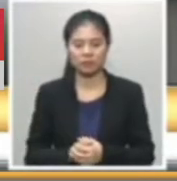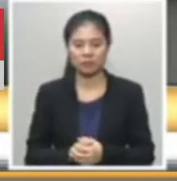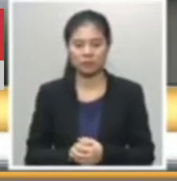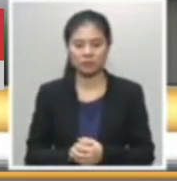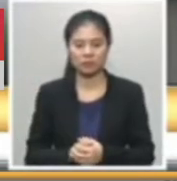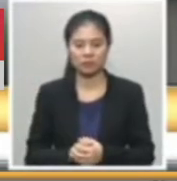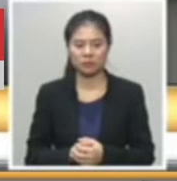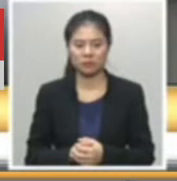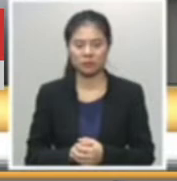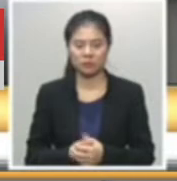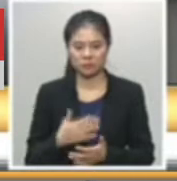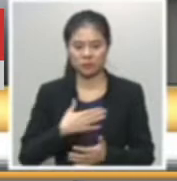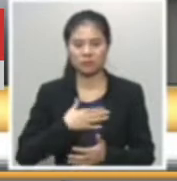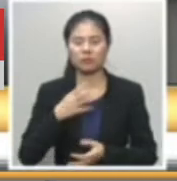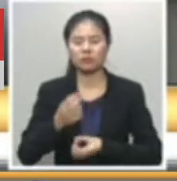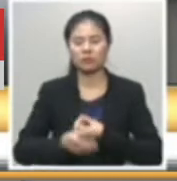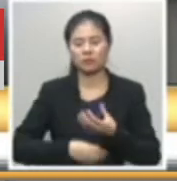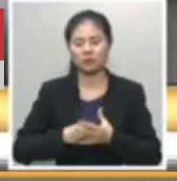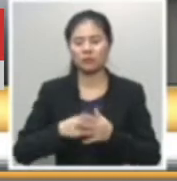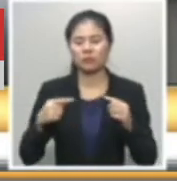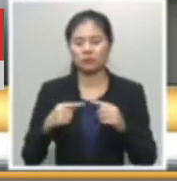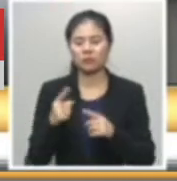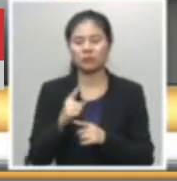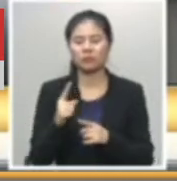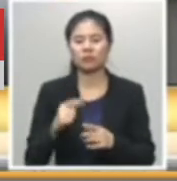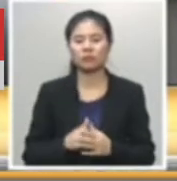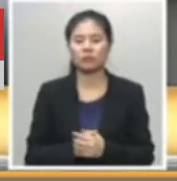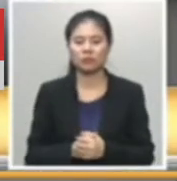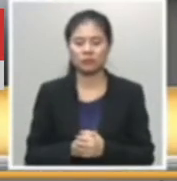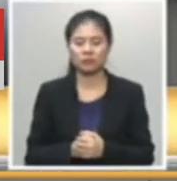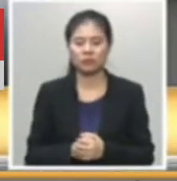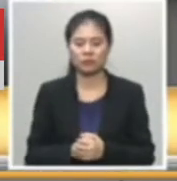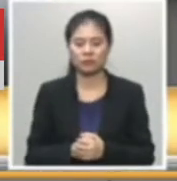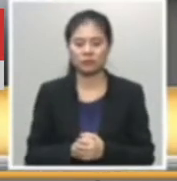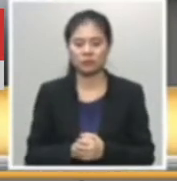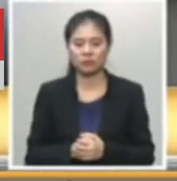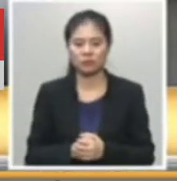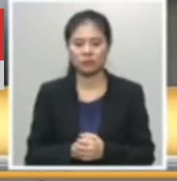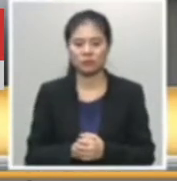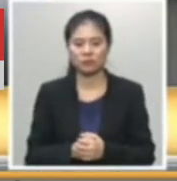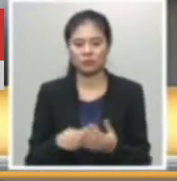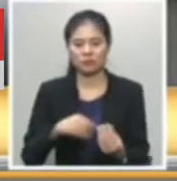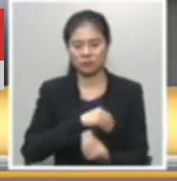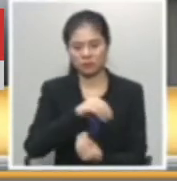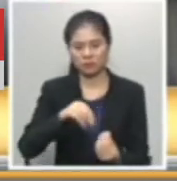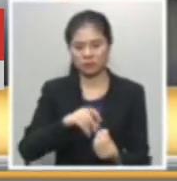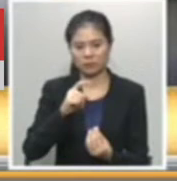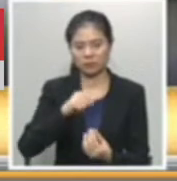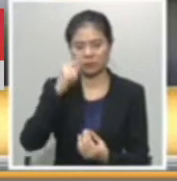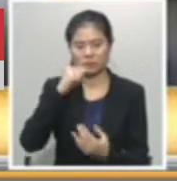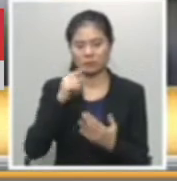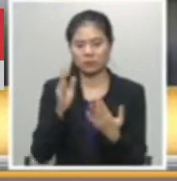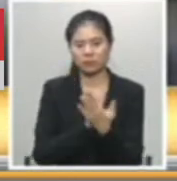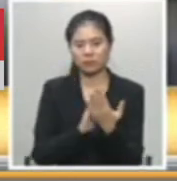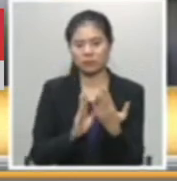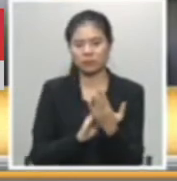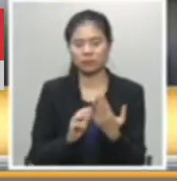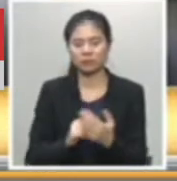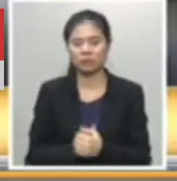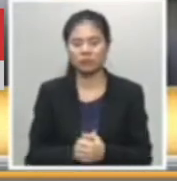ขออภิปรายครับเริ่มจากสถานการณ์ทางเศรษฐกิจของประเทศไทยในภาพรวมเสียก่อนนะครับซึ่ง